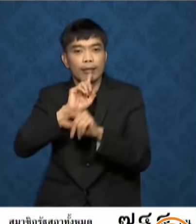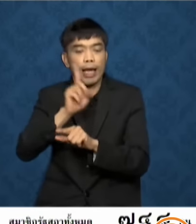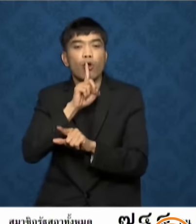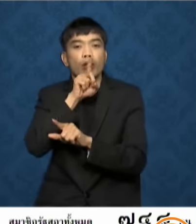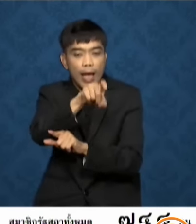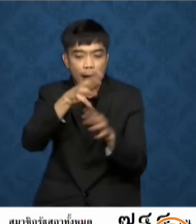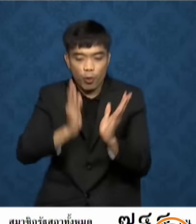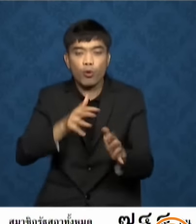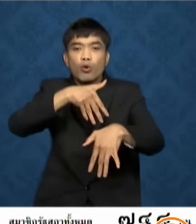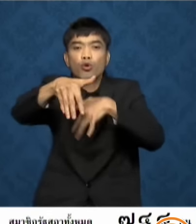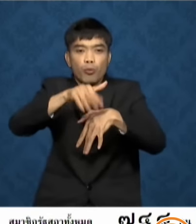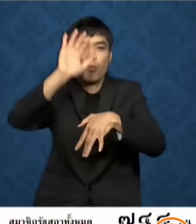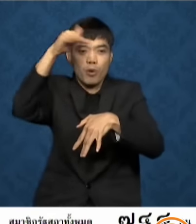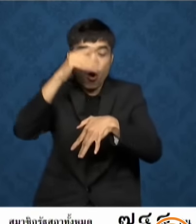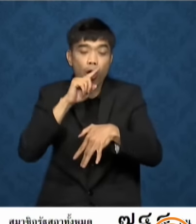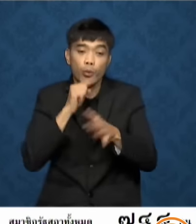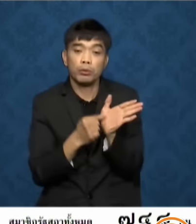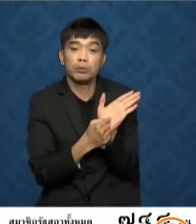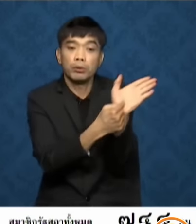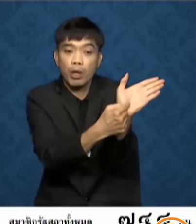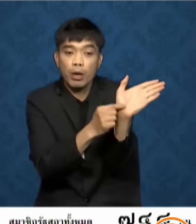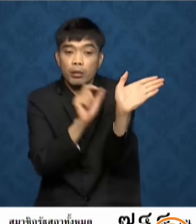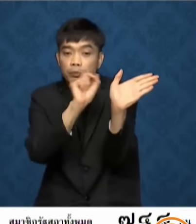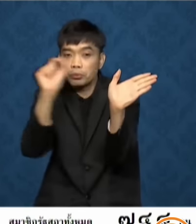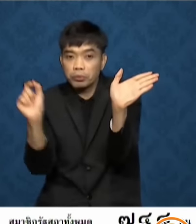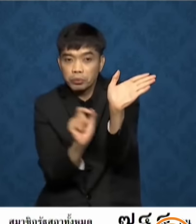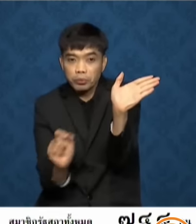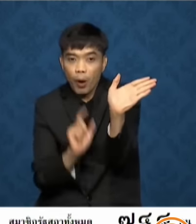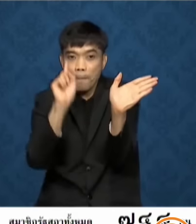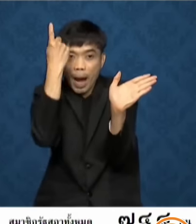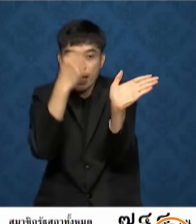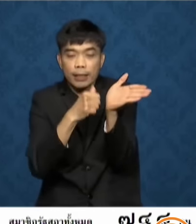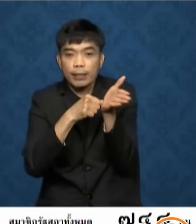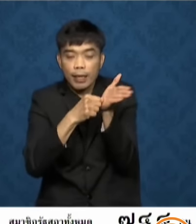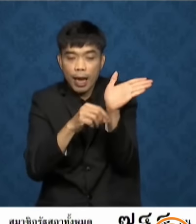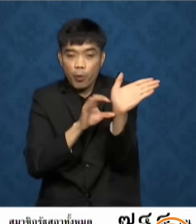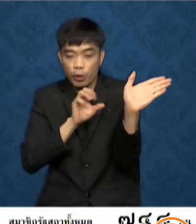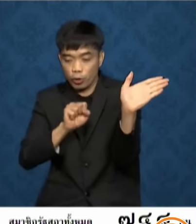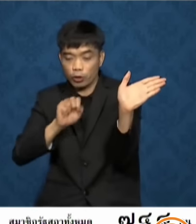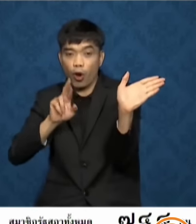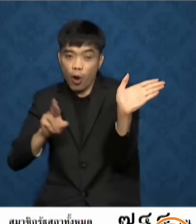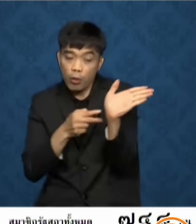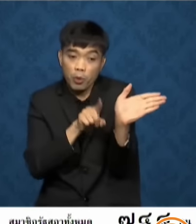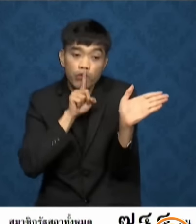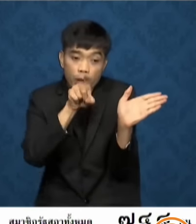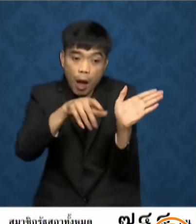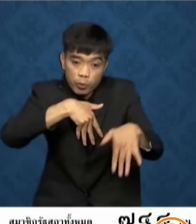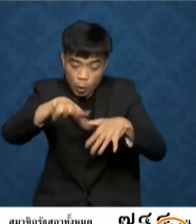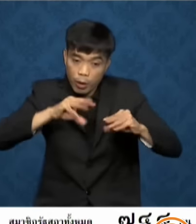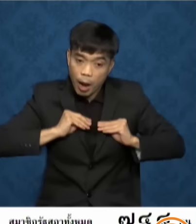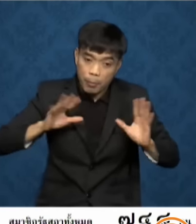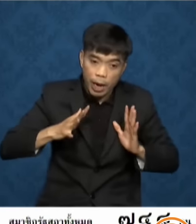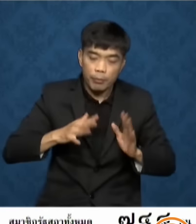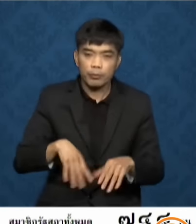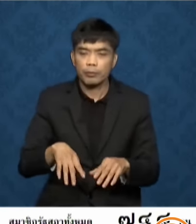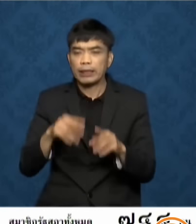กทำประชามติวประชาชนนั้นเหนดวยหรอไม่กับร่างรัธรมนูชับให่ที่ส่วนหรอนันได้จัดทําขึมาผมข